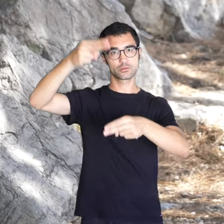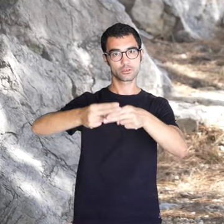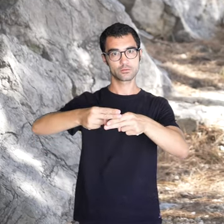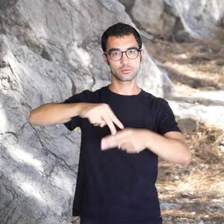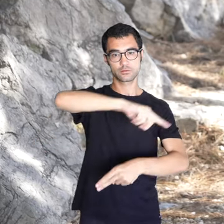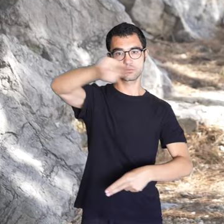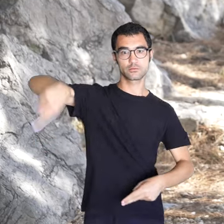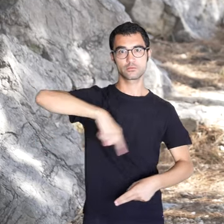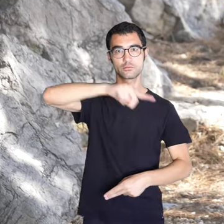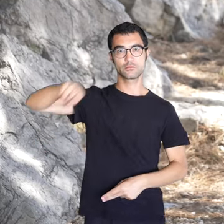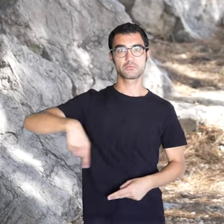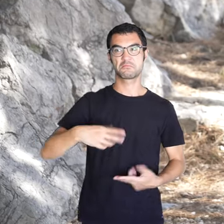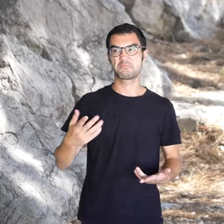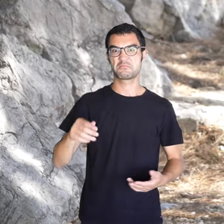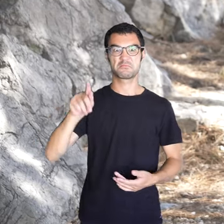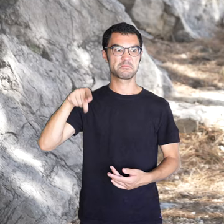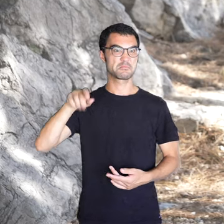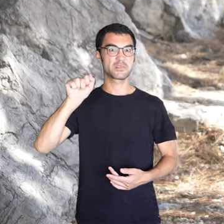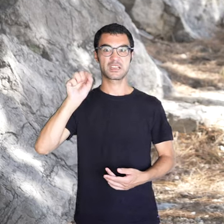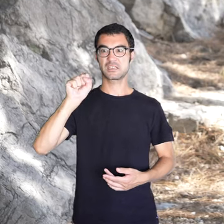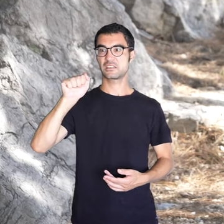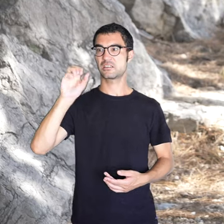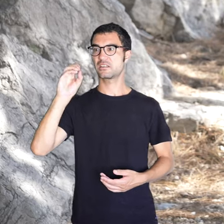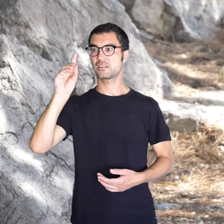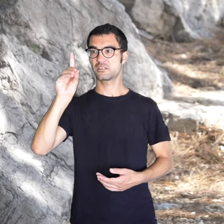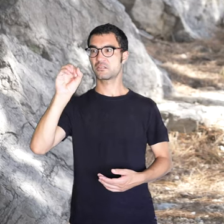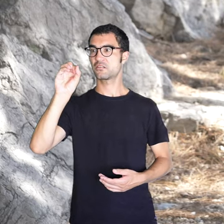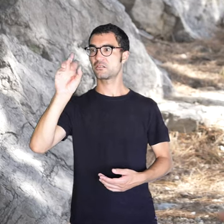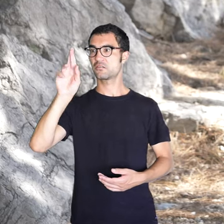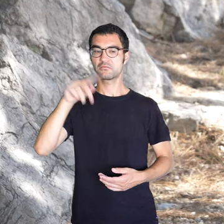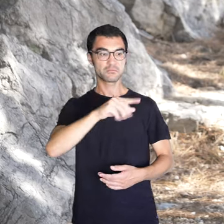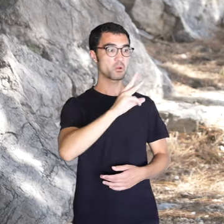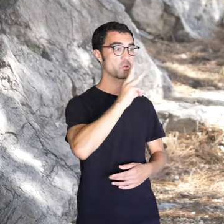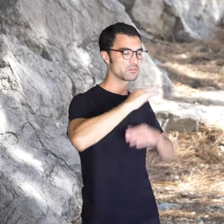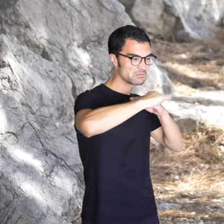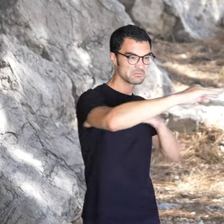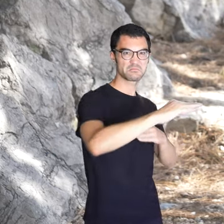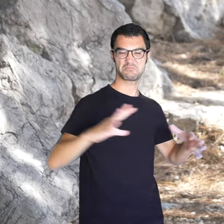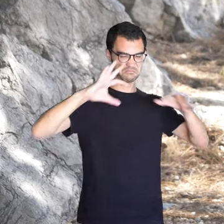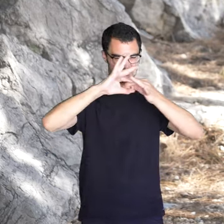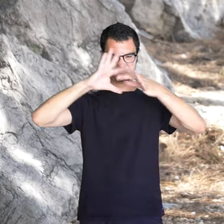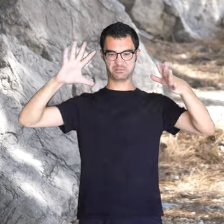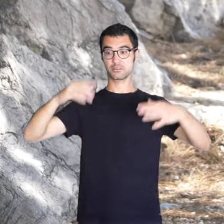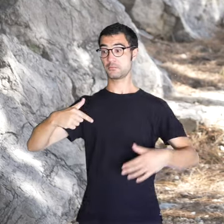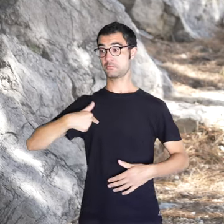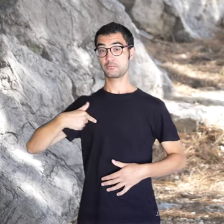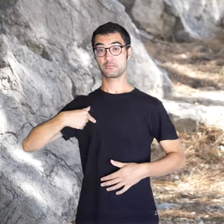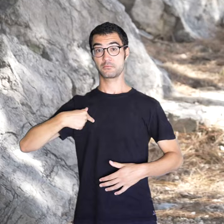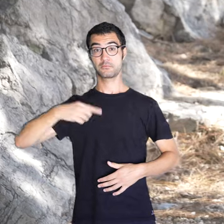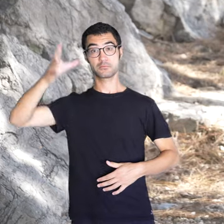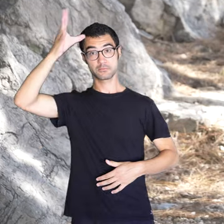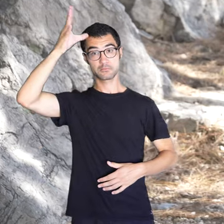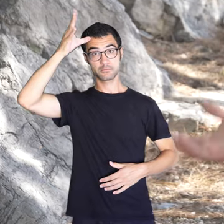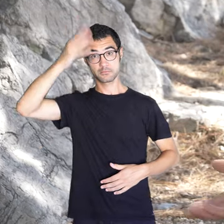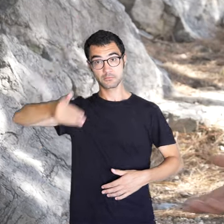que ja vos ho dic, no té res que veure amb la mà, és més de muntanya, era perquè un repredí meu va passar un torrent i va ser